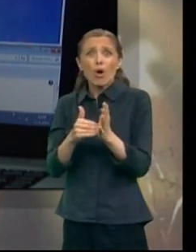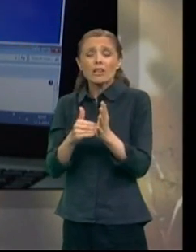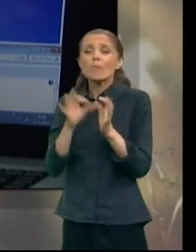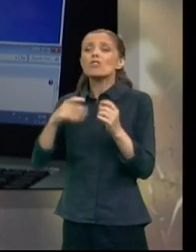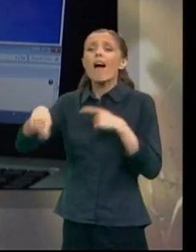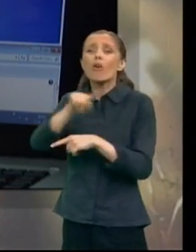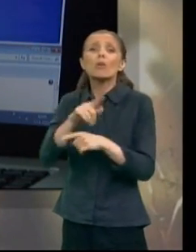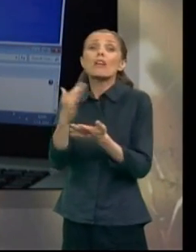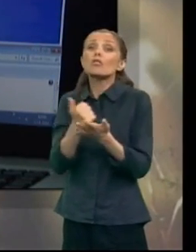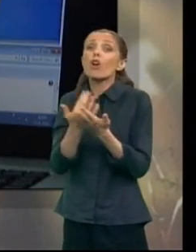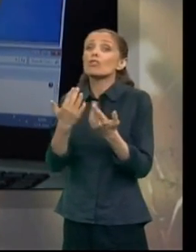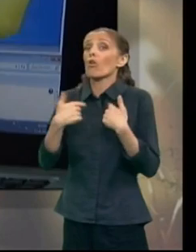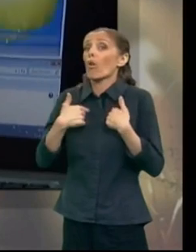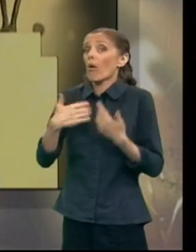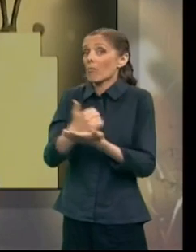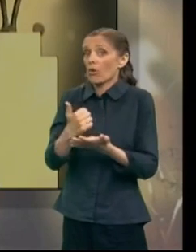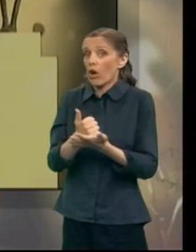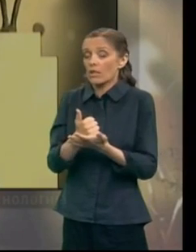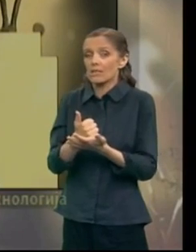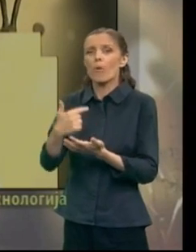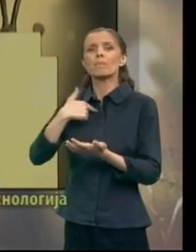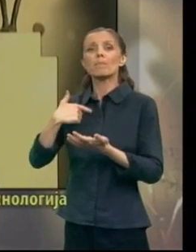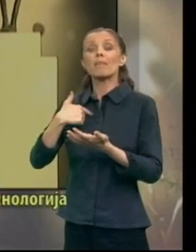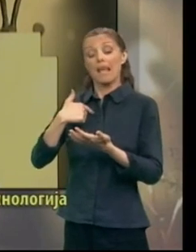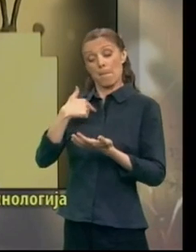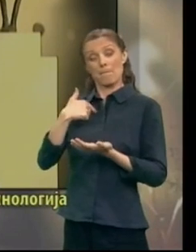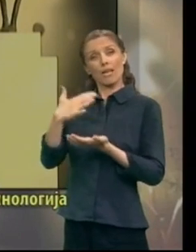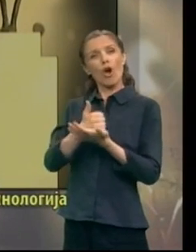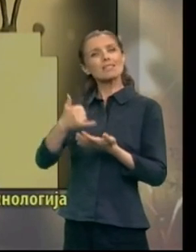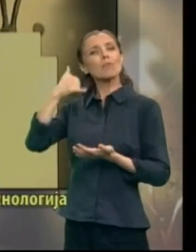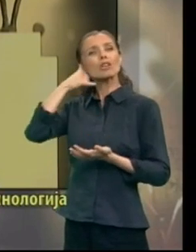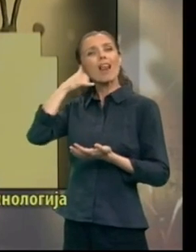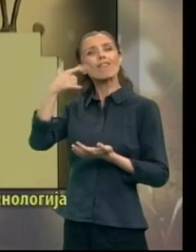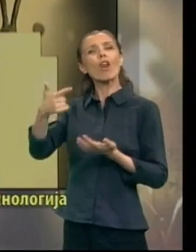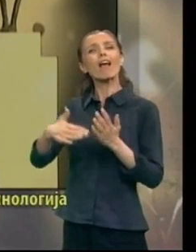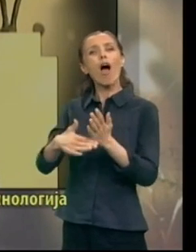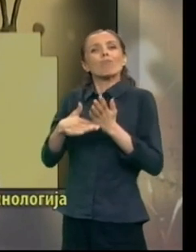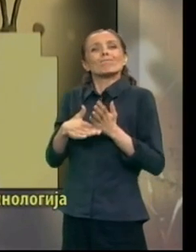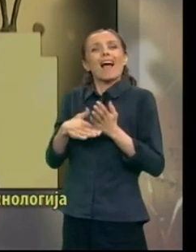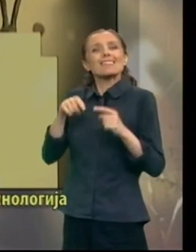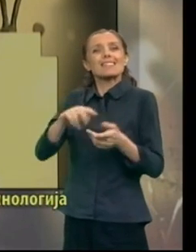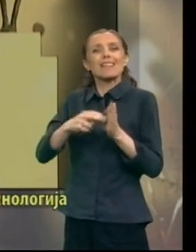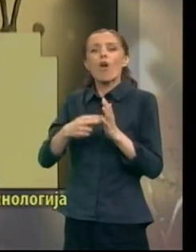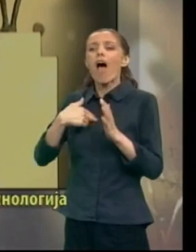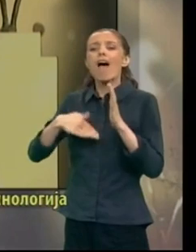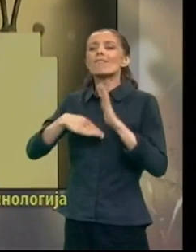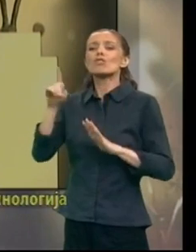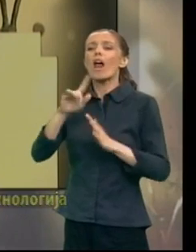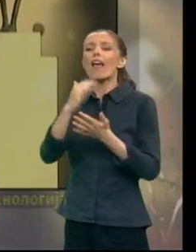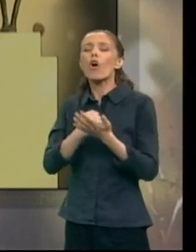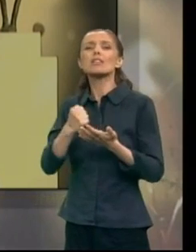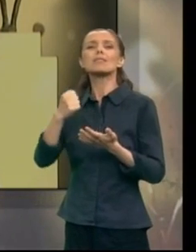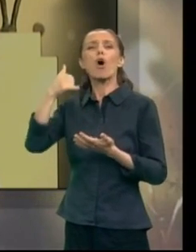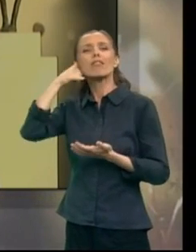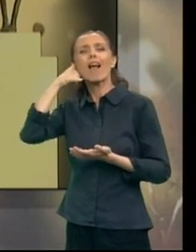onoliko koliko ih koristimo. Mi koristimo i telefone kao asistivnu tehnologiju, odnosno telefon ne koristimo više i računar